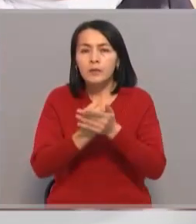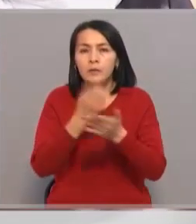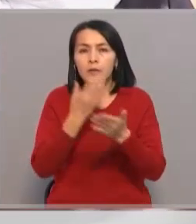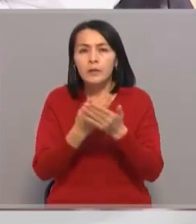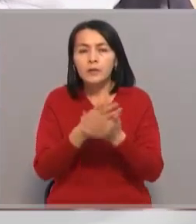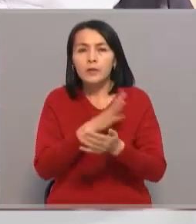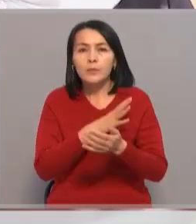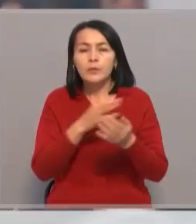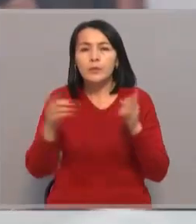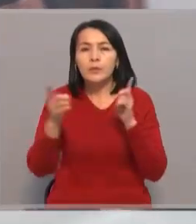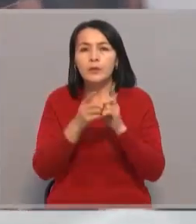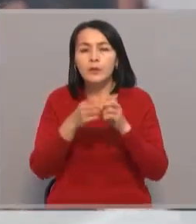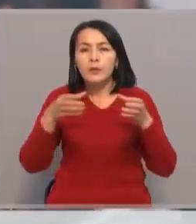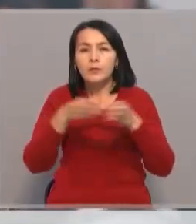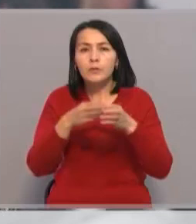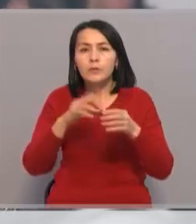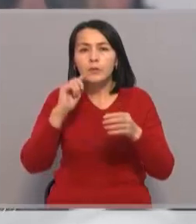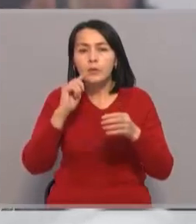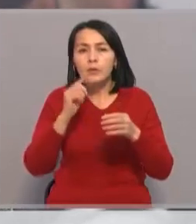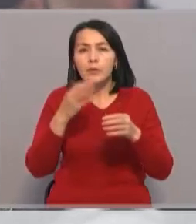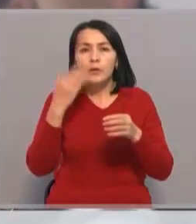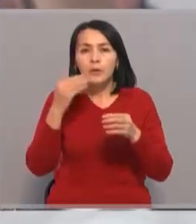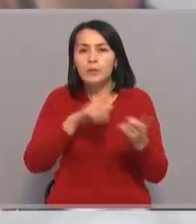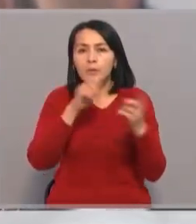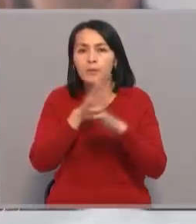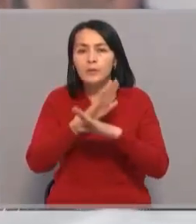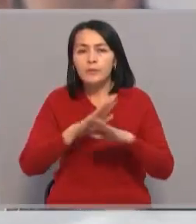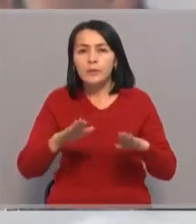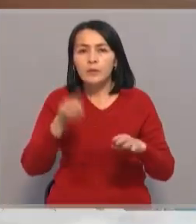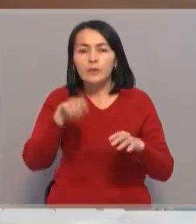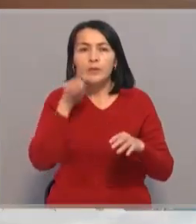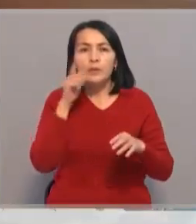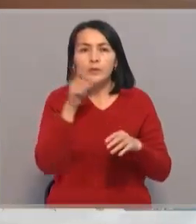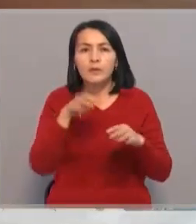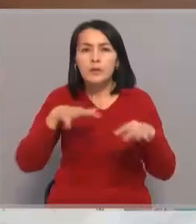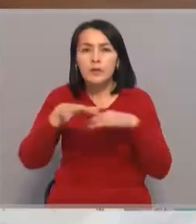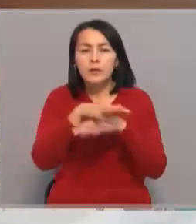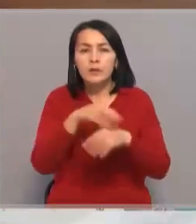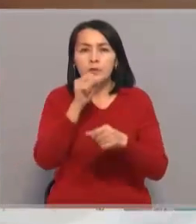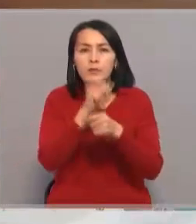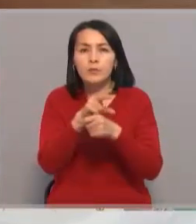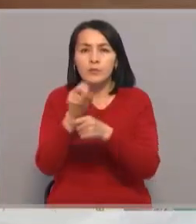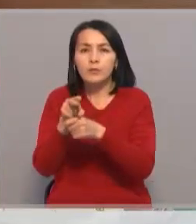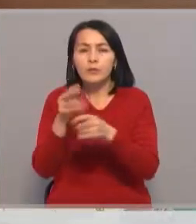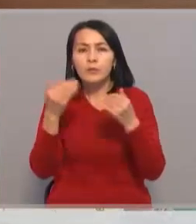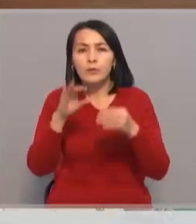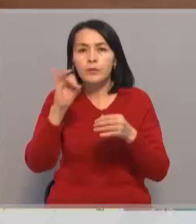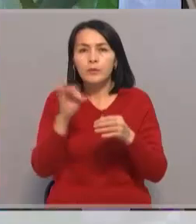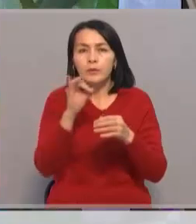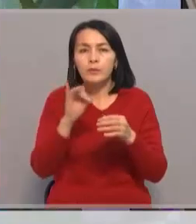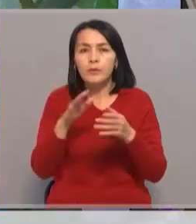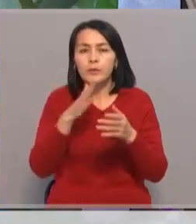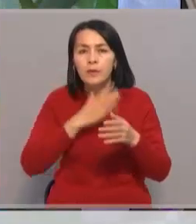еткен болатын. Жиналған топтың оңайлықпен тарқамайтынын білген кеңес билігі жастарды алаңнан күштеп қуды. Бұл оқиғаның басы